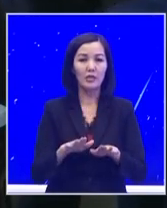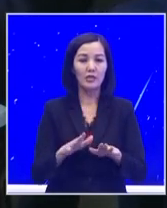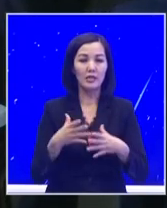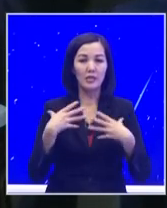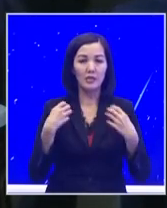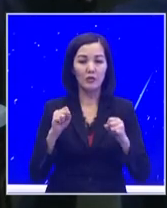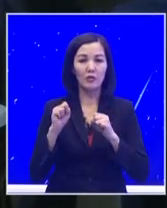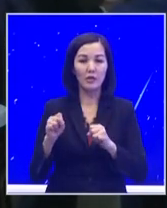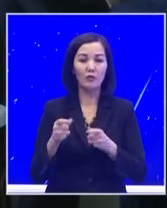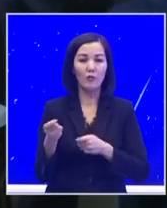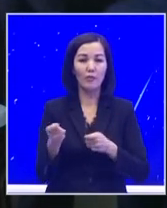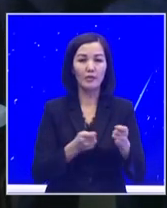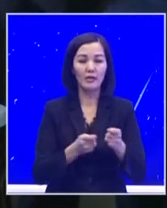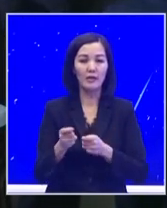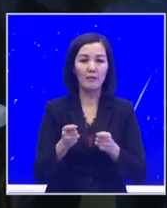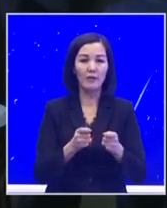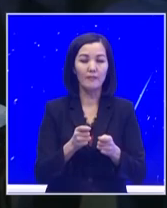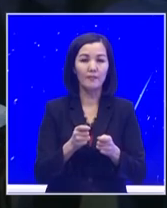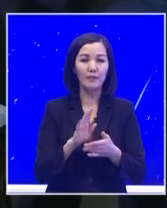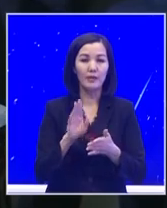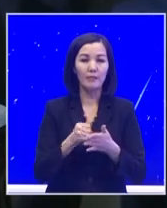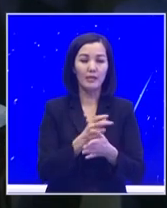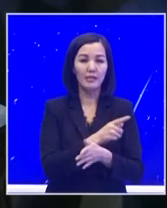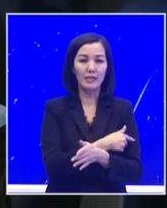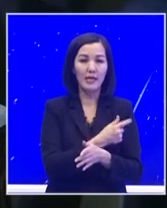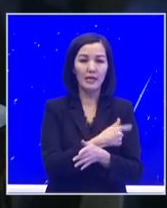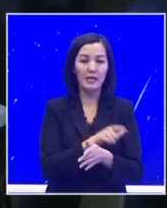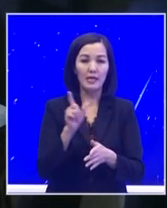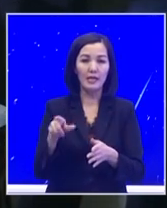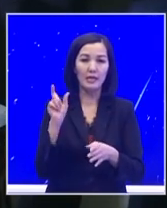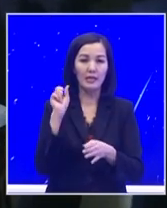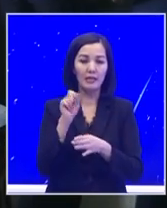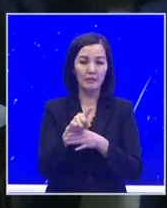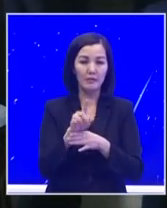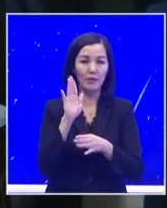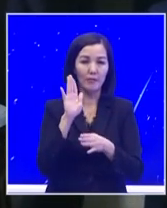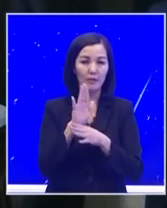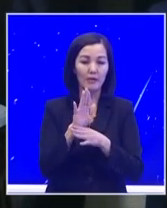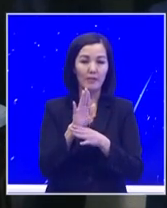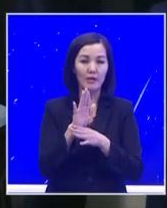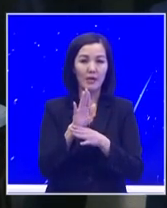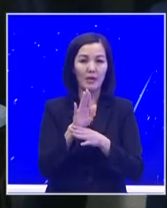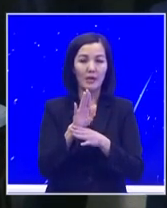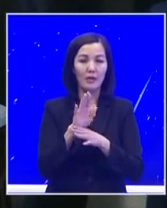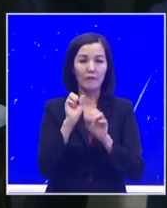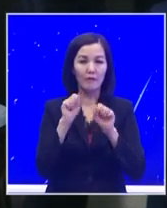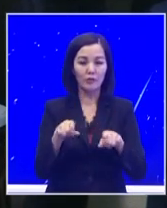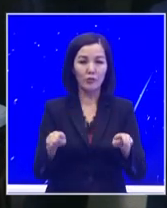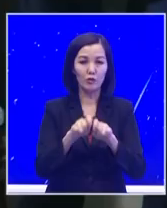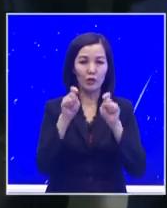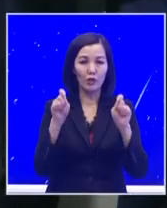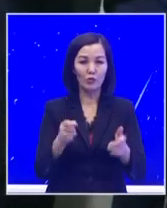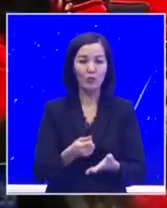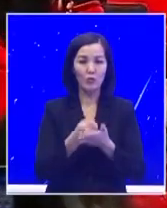денсаулық сақтау басқармаларға, бас дәрігерлерге осындай бұйрық беріп, осындай мүмкіндіктерді ашуға бүкіл